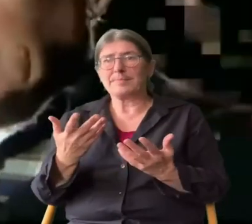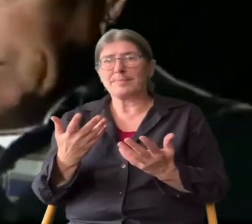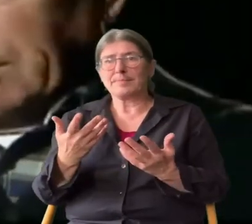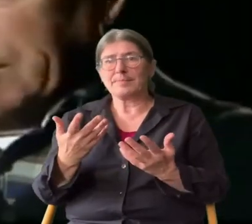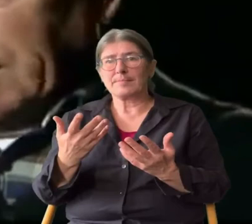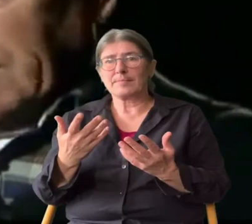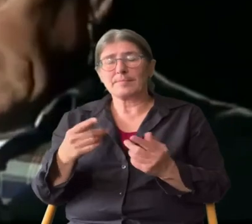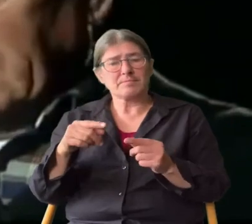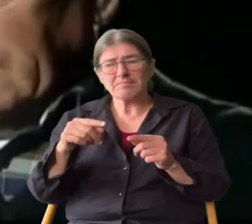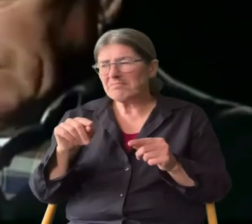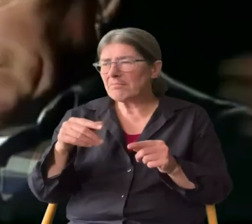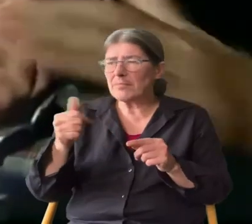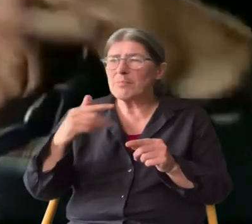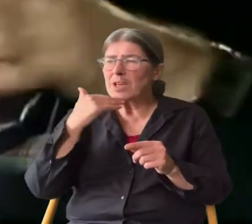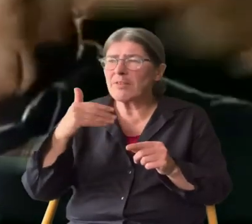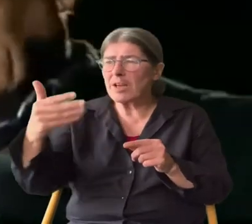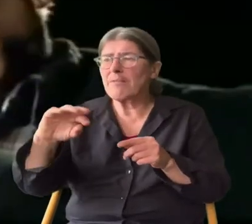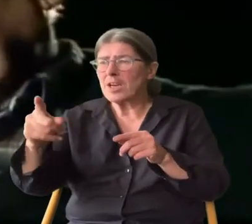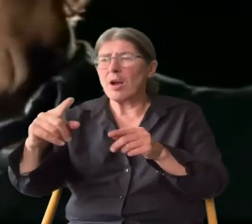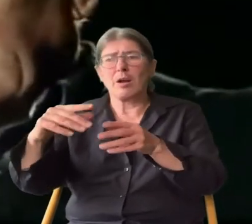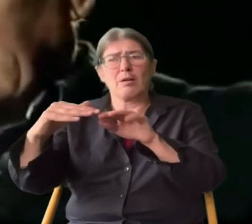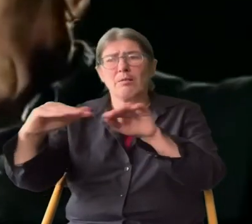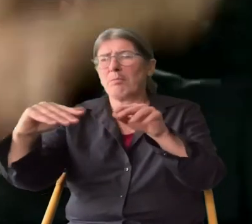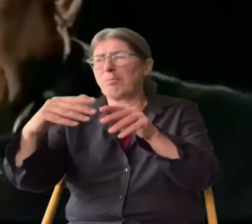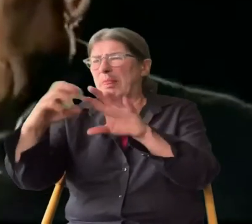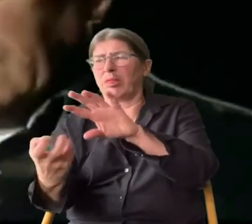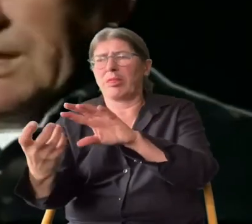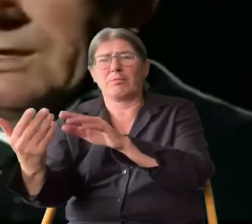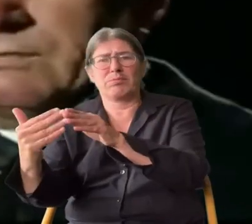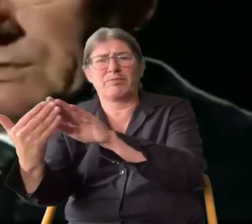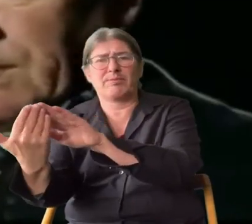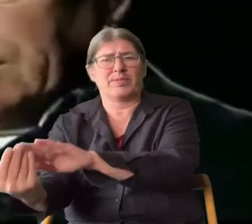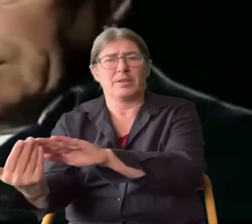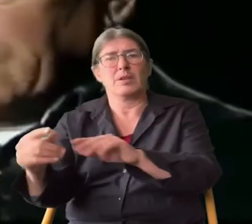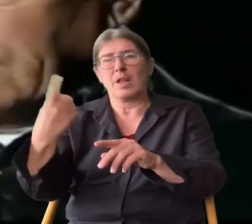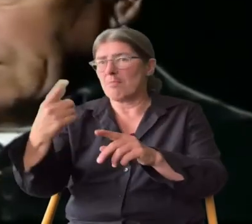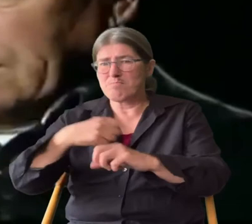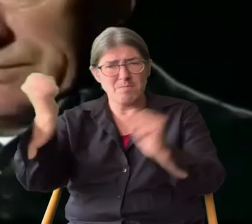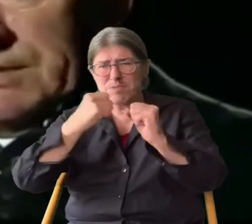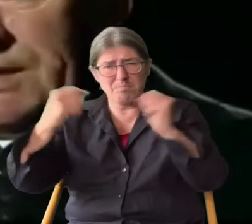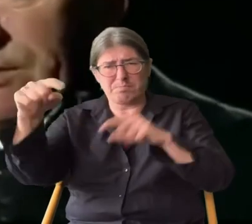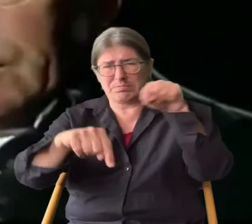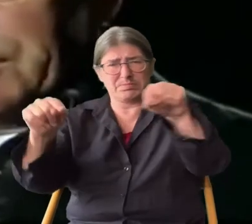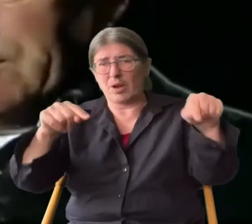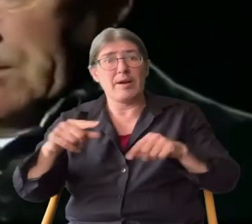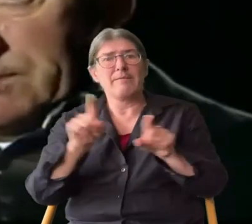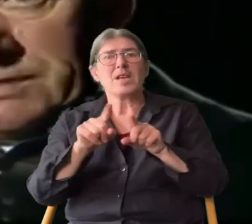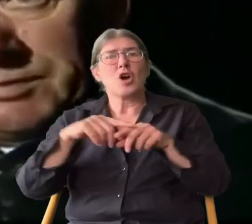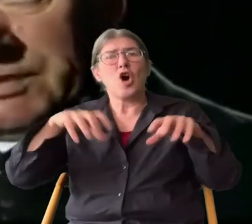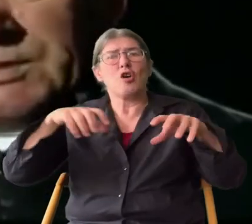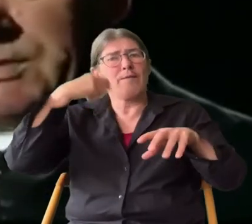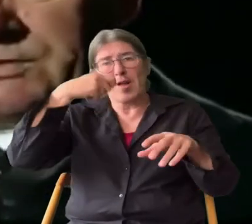paar Meter weiter brach wieder einer ein. Und wenn man dann kamen Granaten, die schlugen noch ein. Das war wie ein